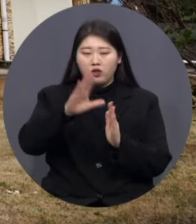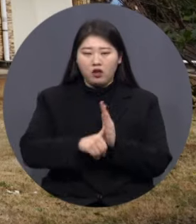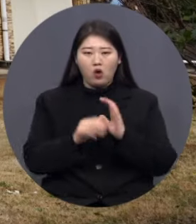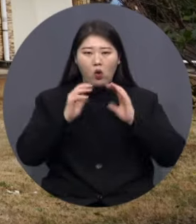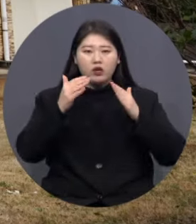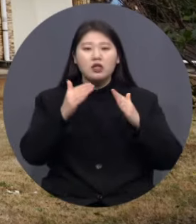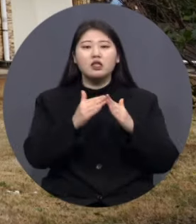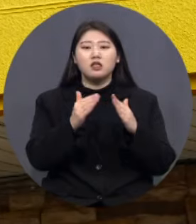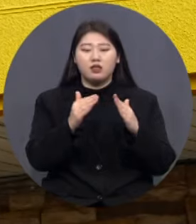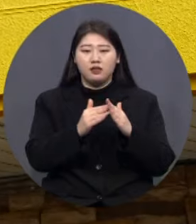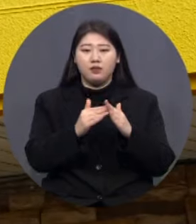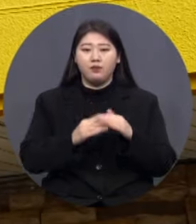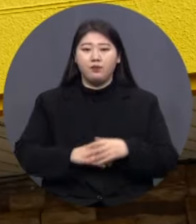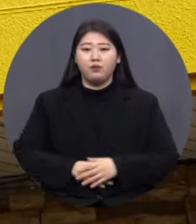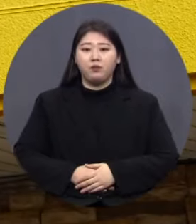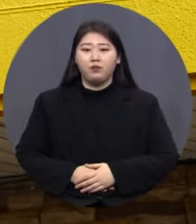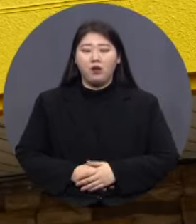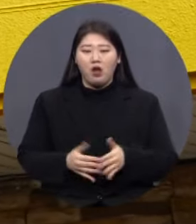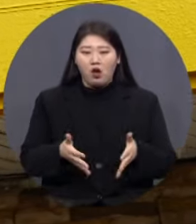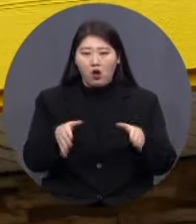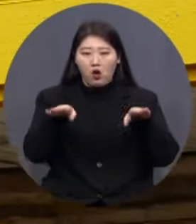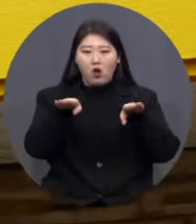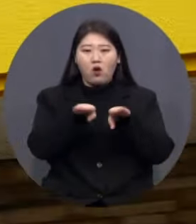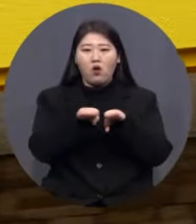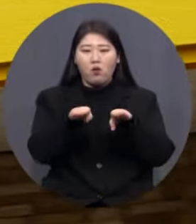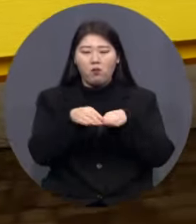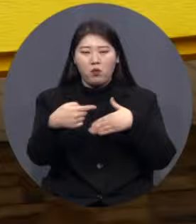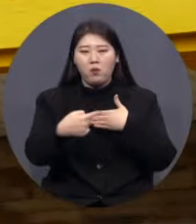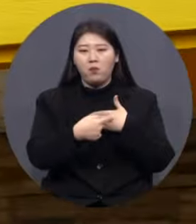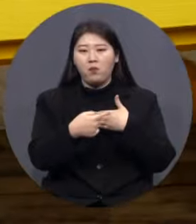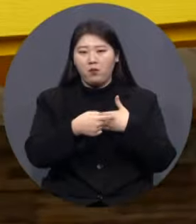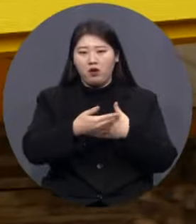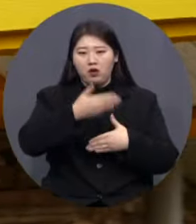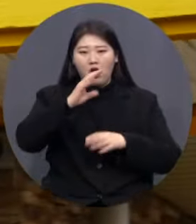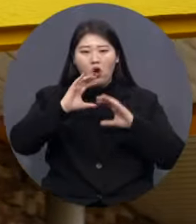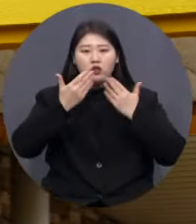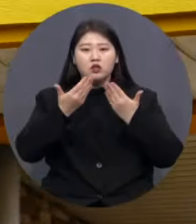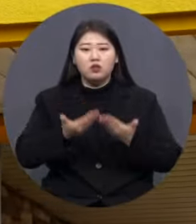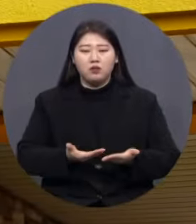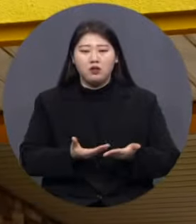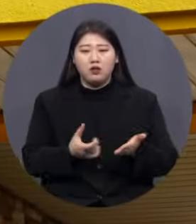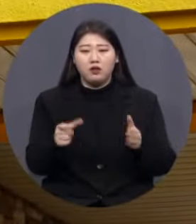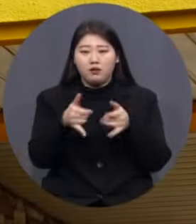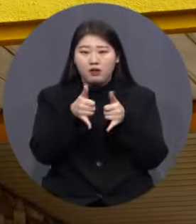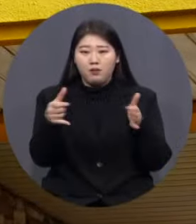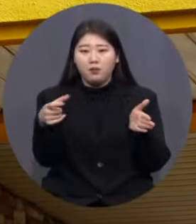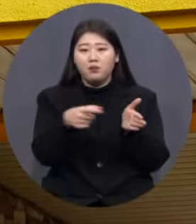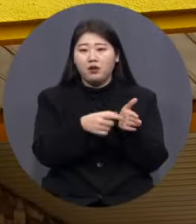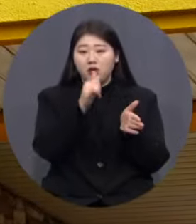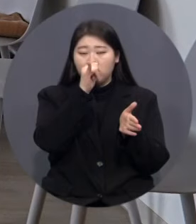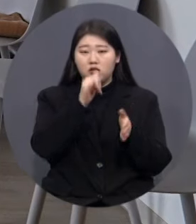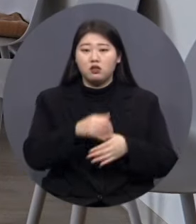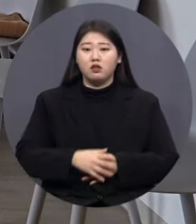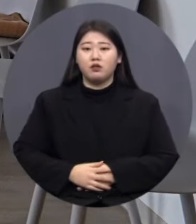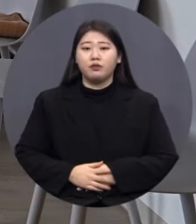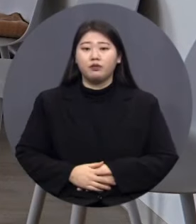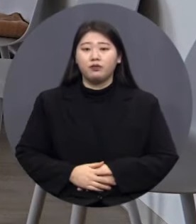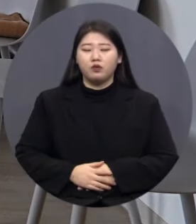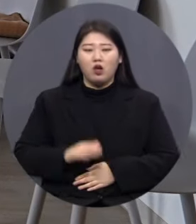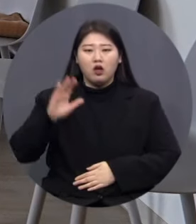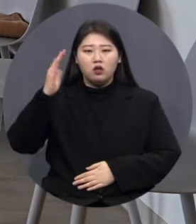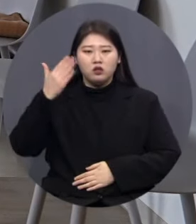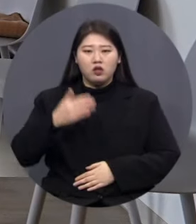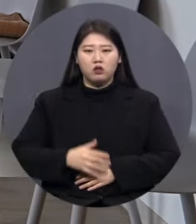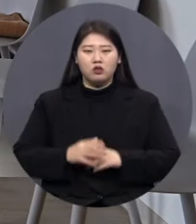어린이 집이었습니다 건물 외벽에는 어린이 쉼터라는 간판의 흔적이 아직도 남아 있습니다 최근